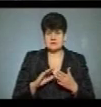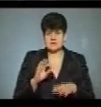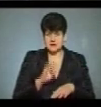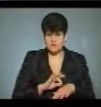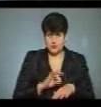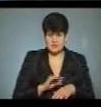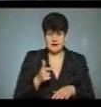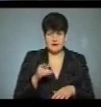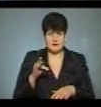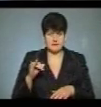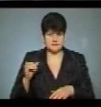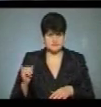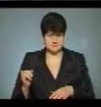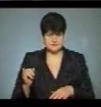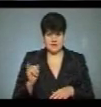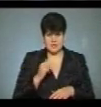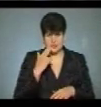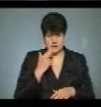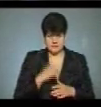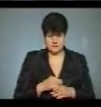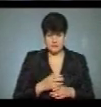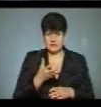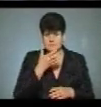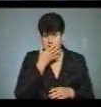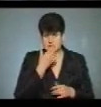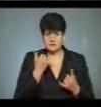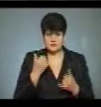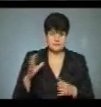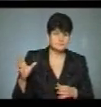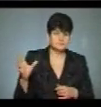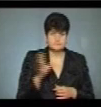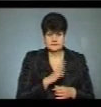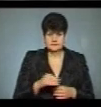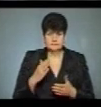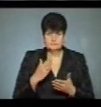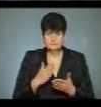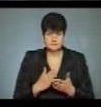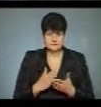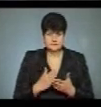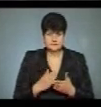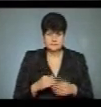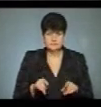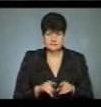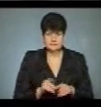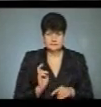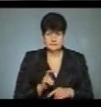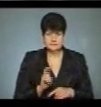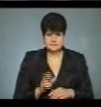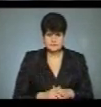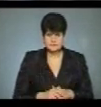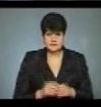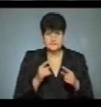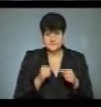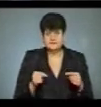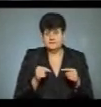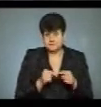гострі респіраторні вірусні захворювання та грип. Маски від сьогодні носить увесь персонал лікувального закладу, а також його відвідувачі. І,